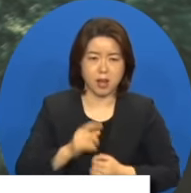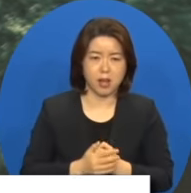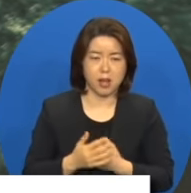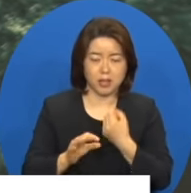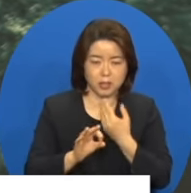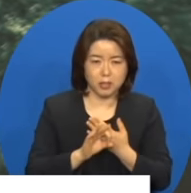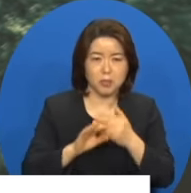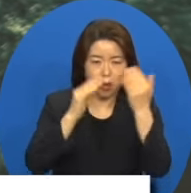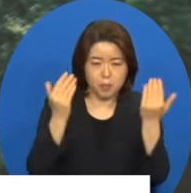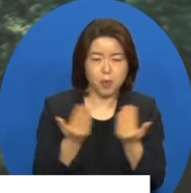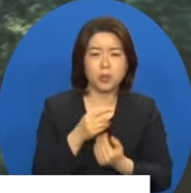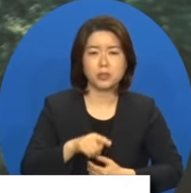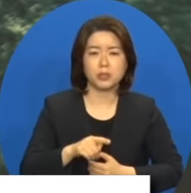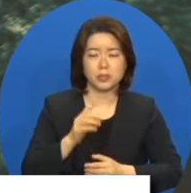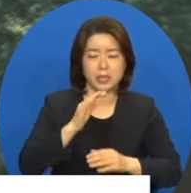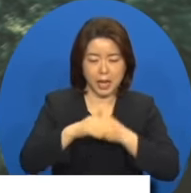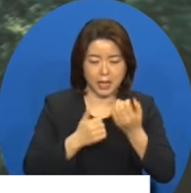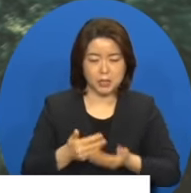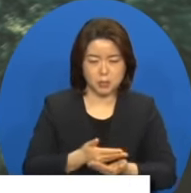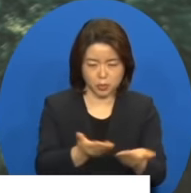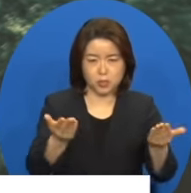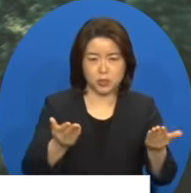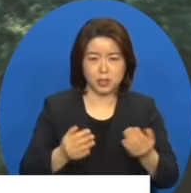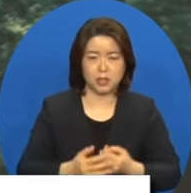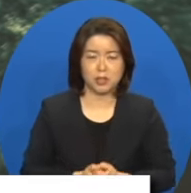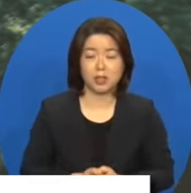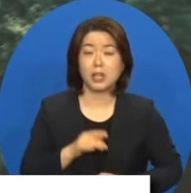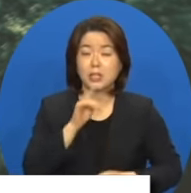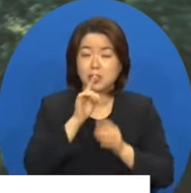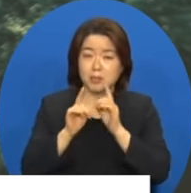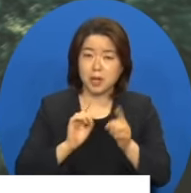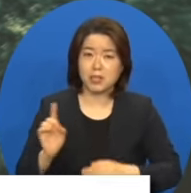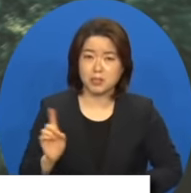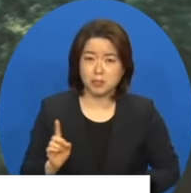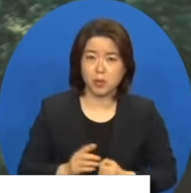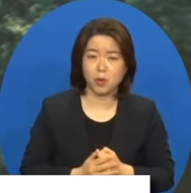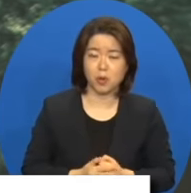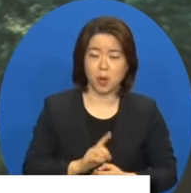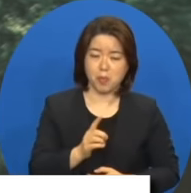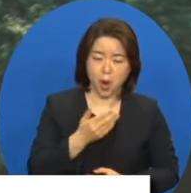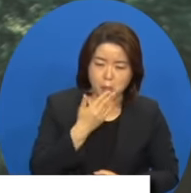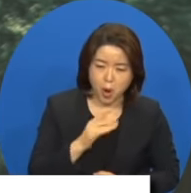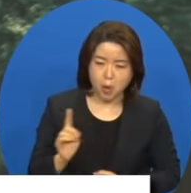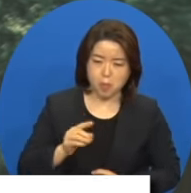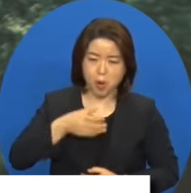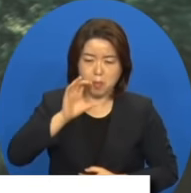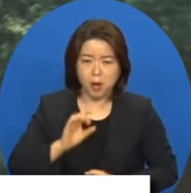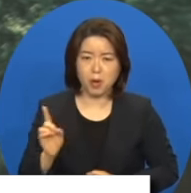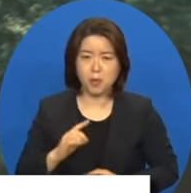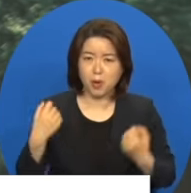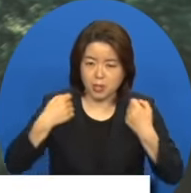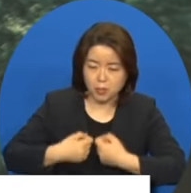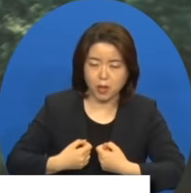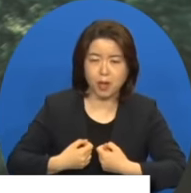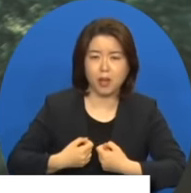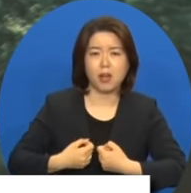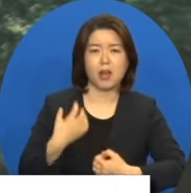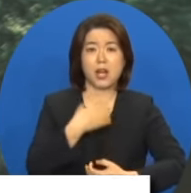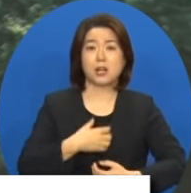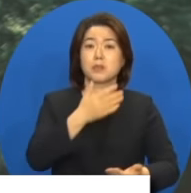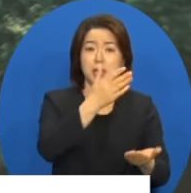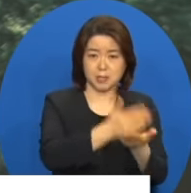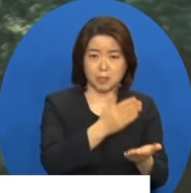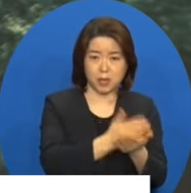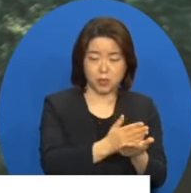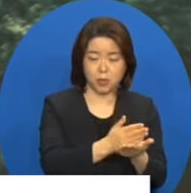모든 것을 너에게 더하시리라. 이 말씀은 뭘 먹을까, 뭘 마실까, 뭘 입을까 염려하지 말고